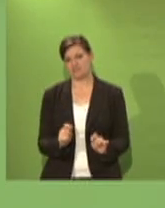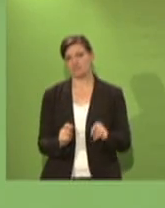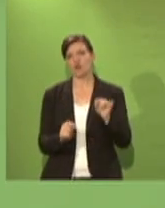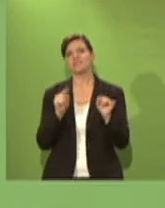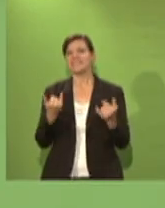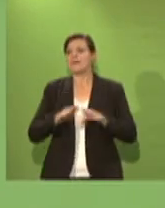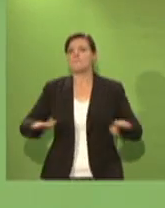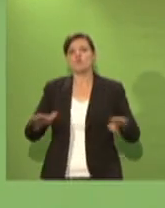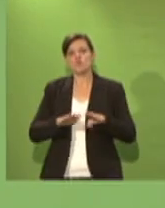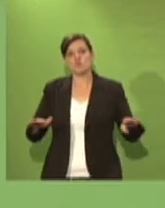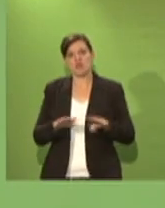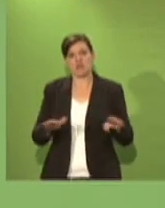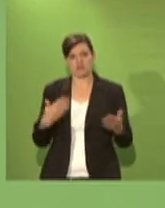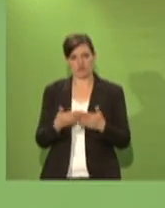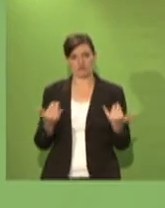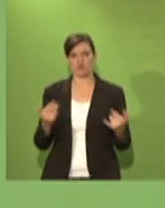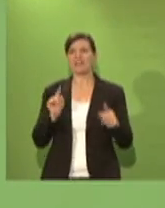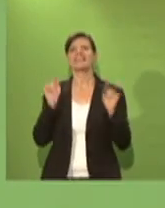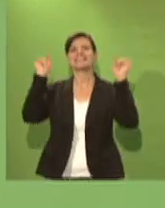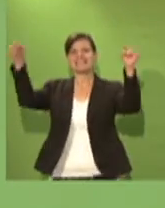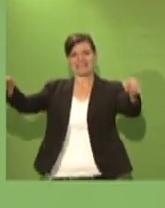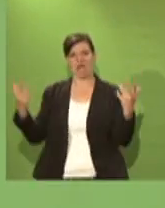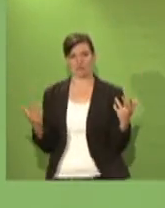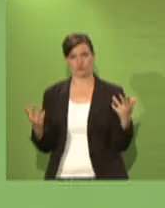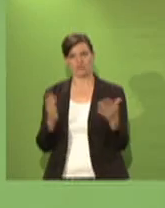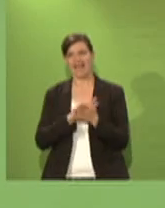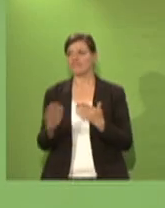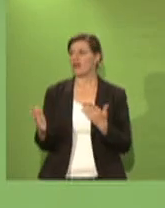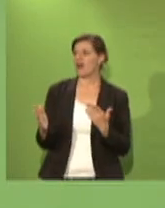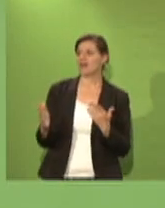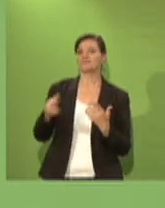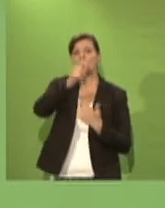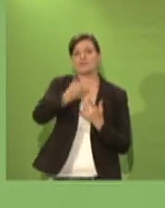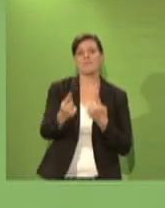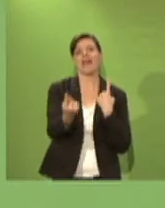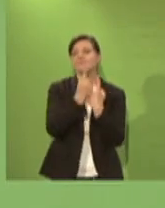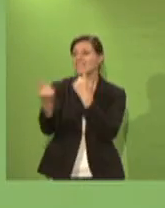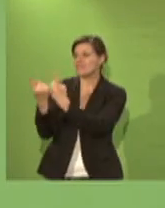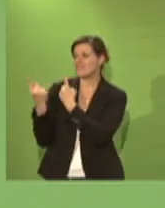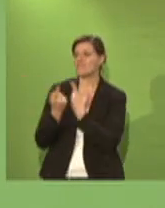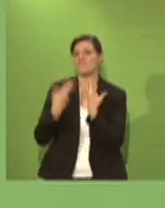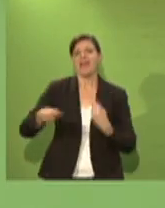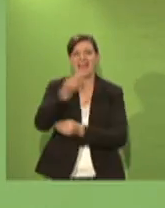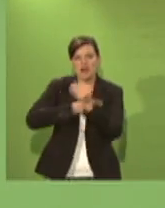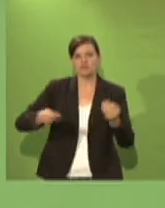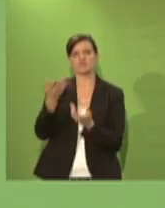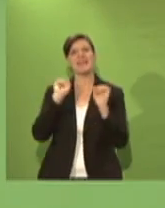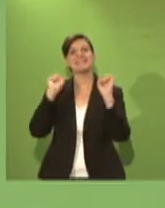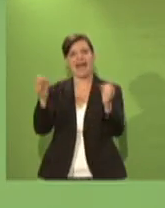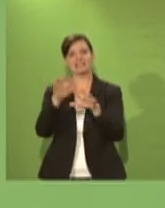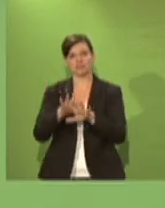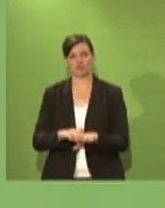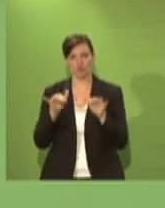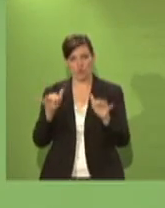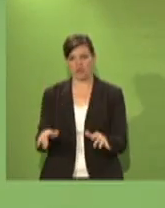der Bühne und vielleicht auch draußen einfach mit den Leuten in Interaktion kommen, die den Öko-Fonds abrufen,